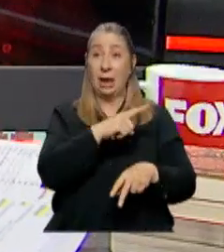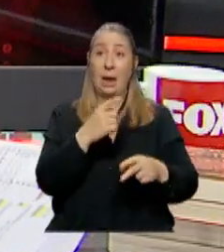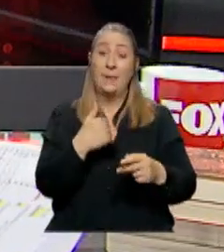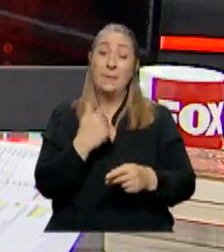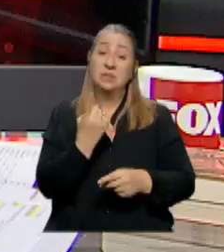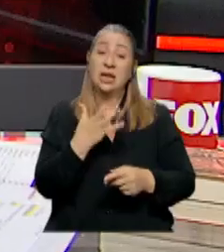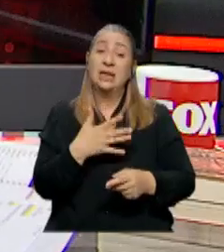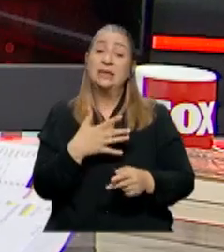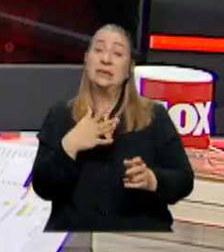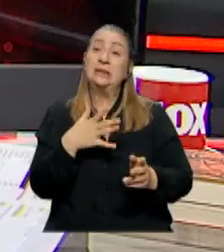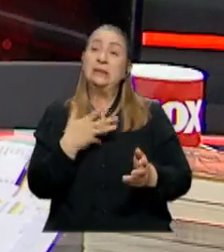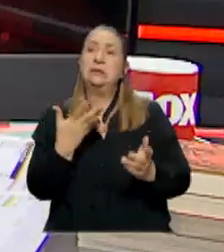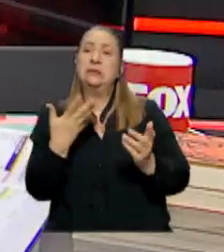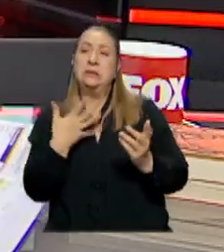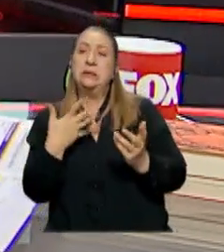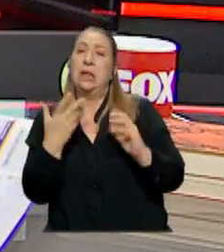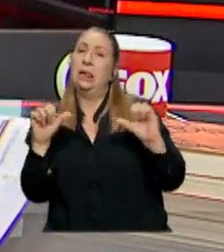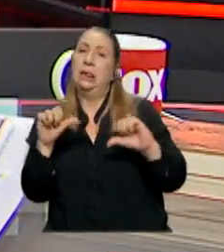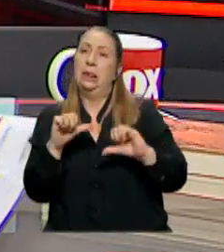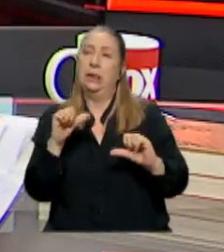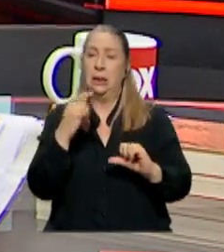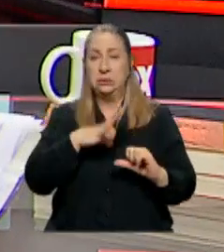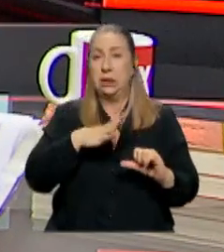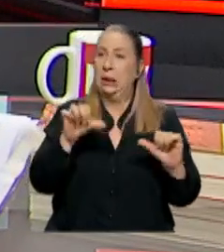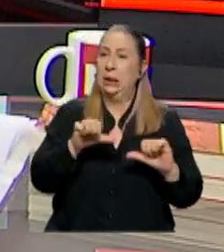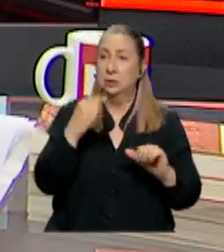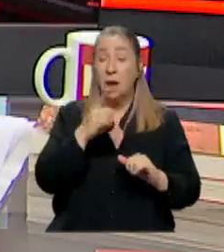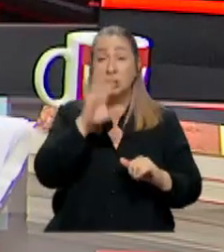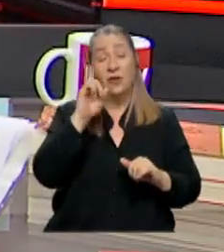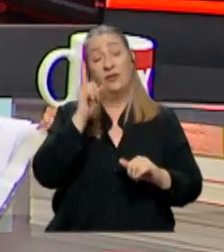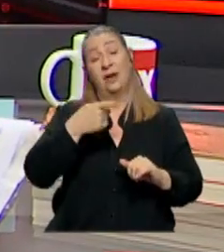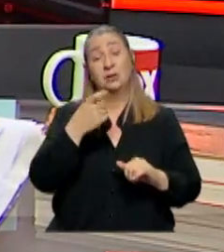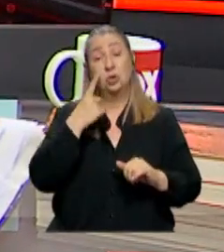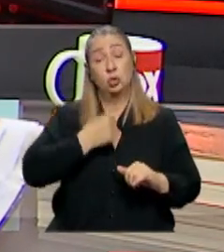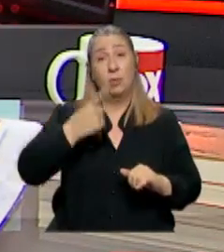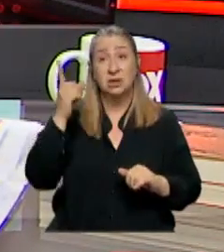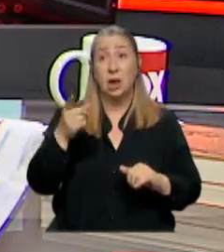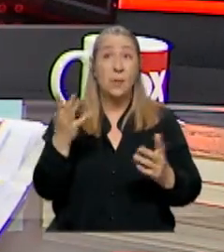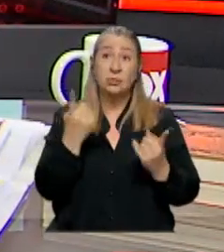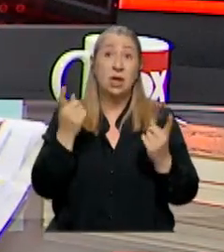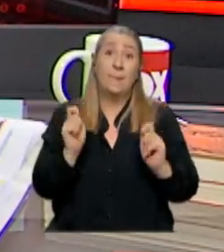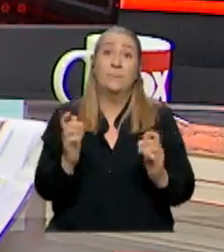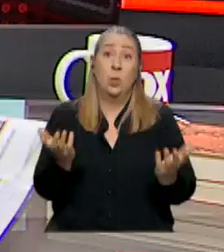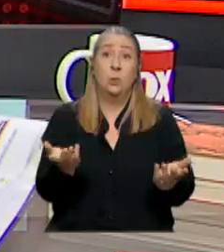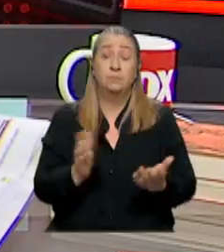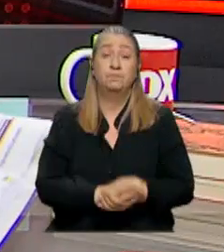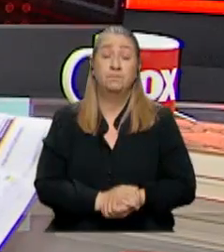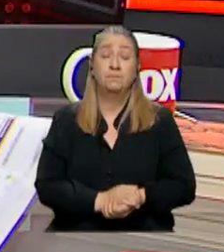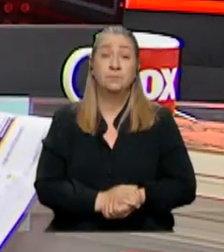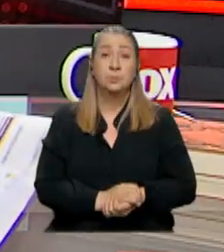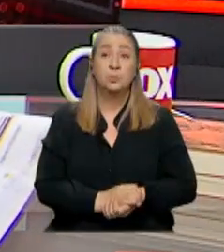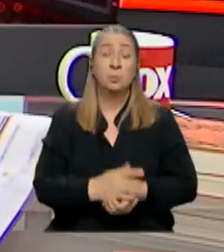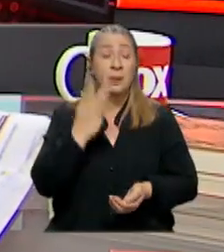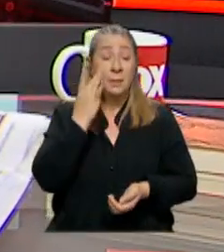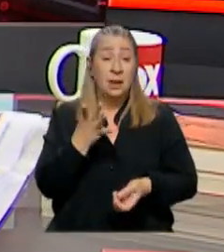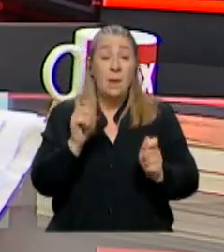ben bir şey isteyemem demeye getiriyor. Her şeyin farkında Cumhurbaşkanı fakat bir şey yapmıyor.